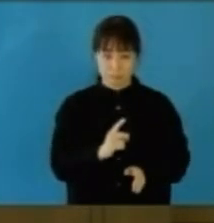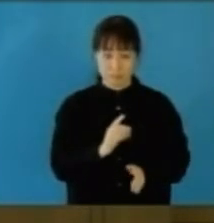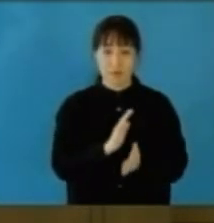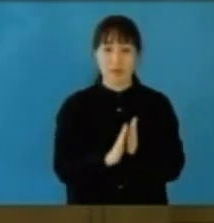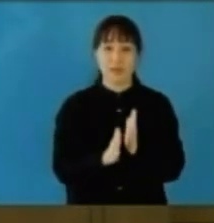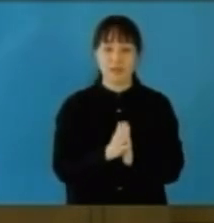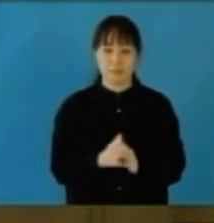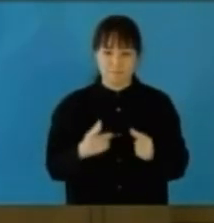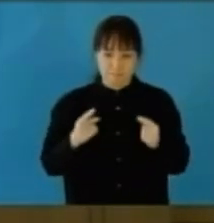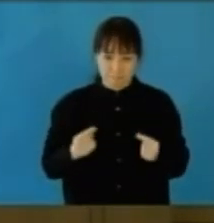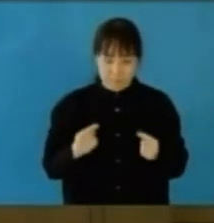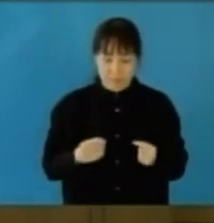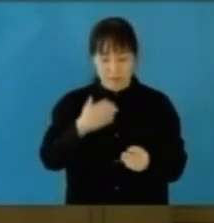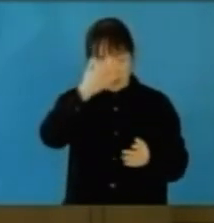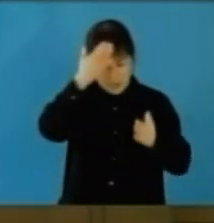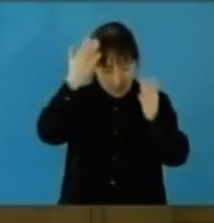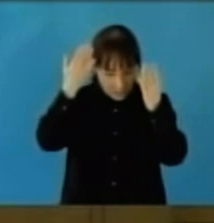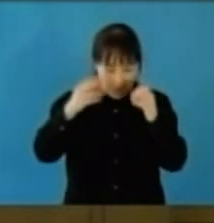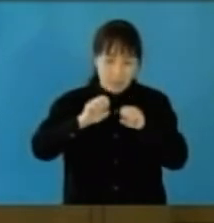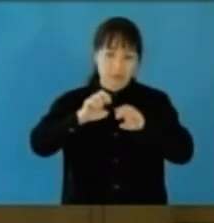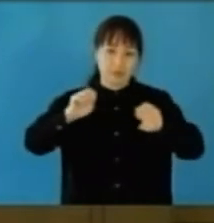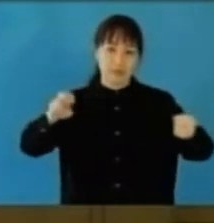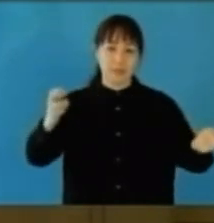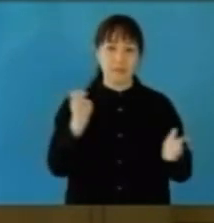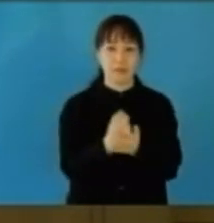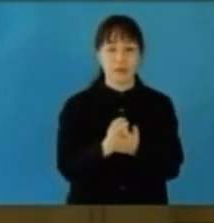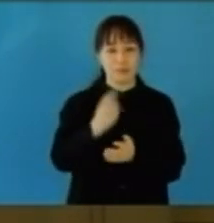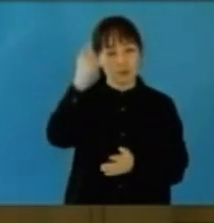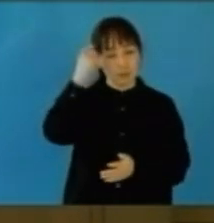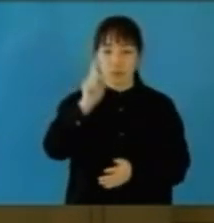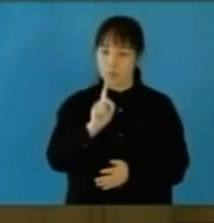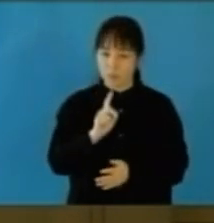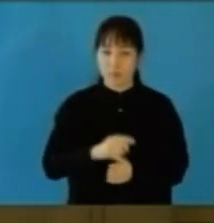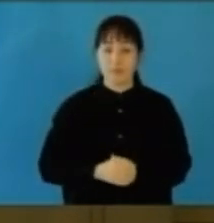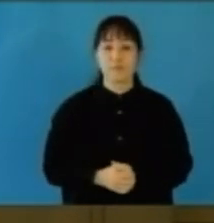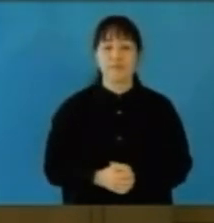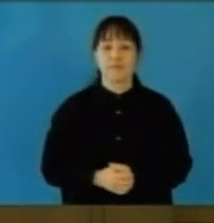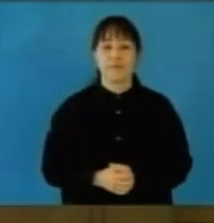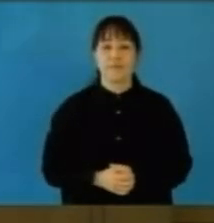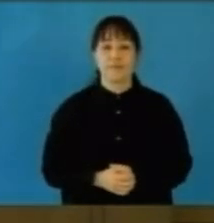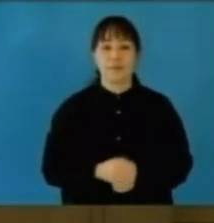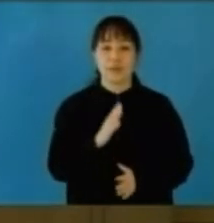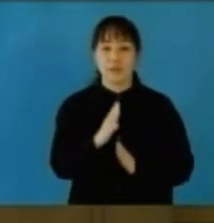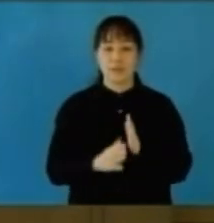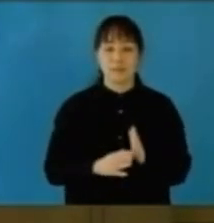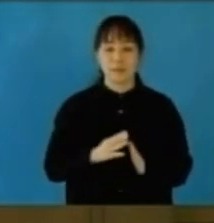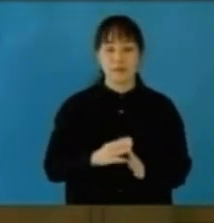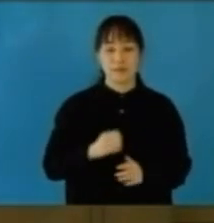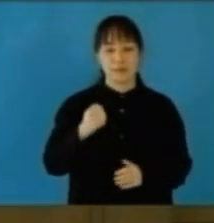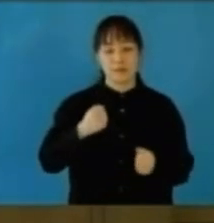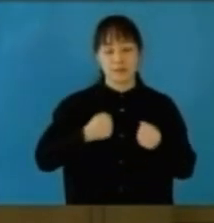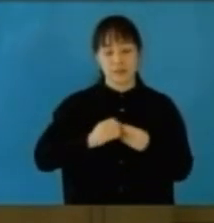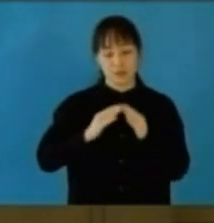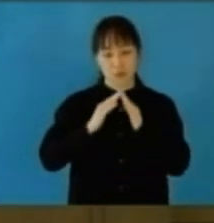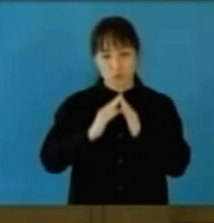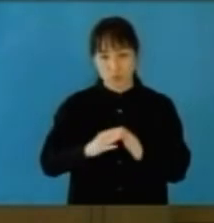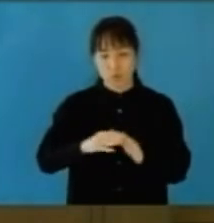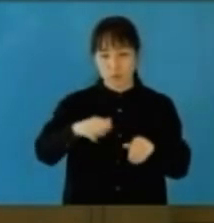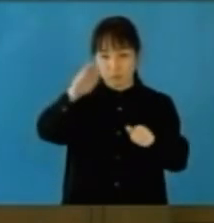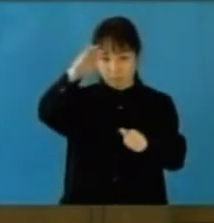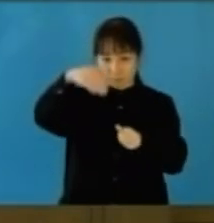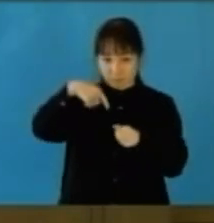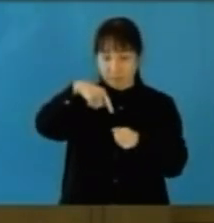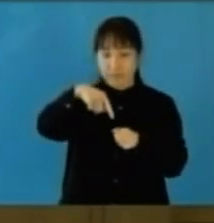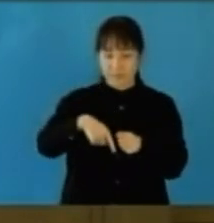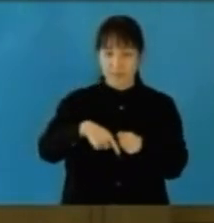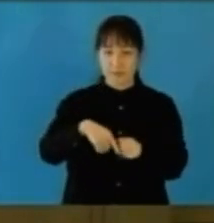ですね、しっかりと丁寧に周知するべきであると考えますが、お答えください。次にスポーツ合宿の誘致等です。はじめに種目別の合宿受け入